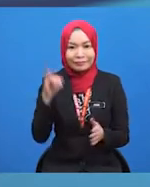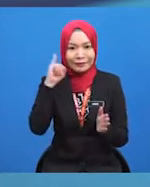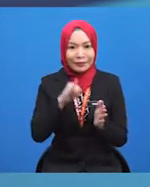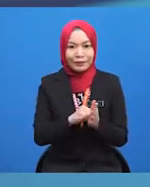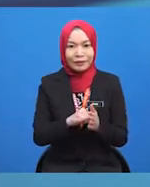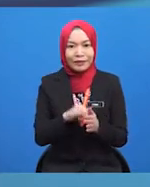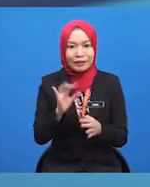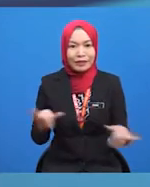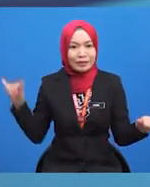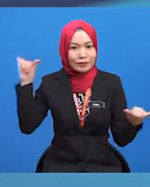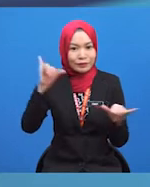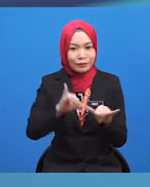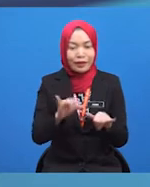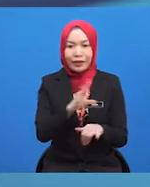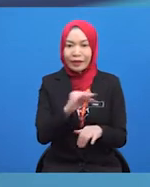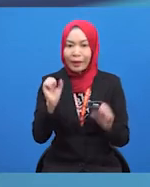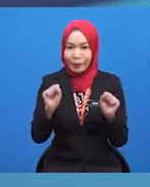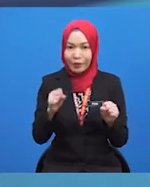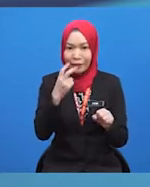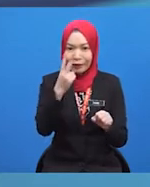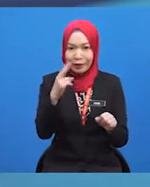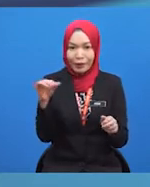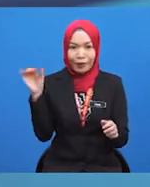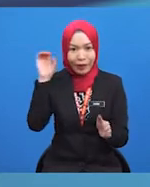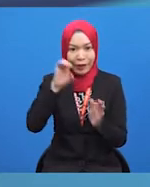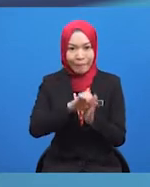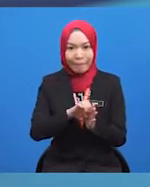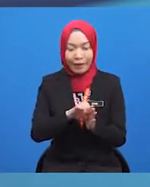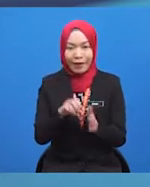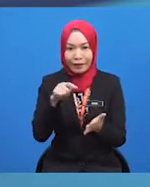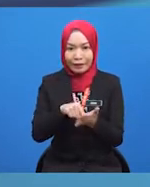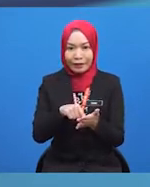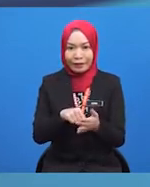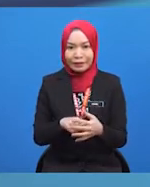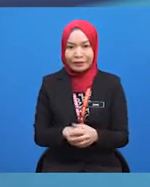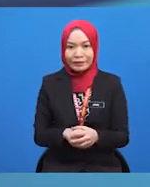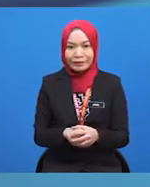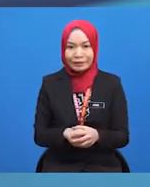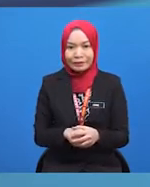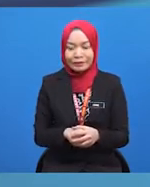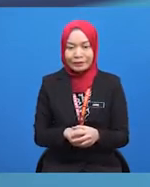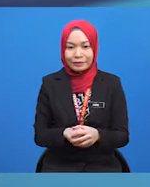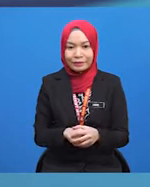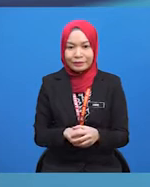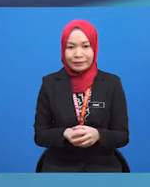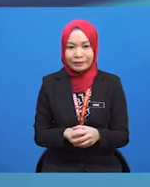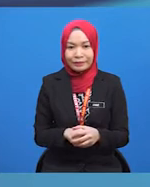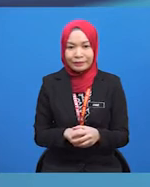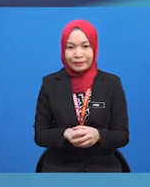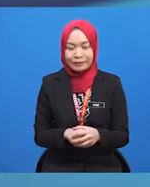Murid-murid boleh melihat gambar contoh poster kemerdekaan yang dipaparkan. Sekali